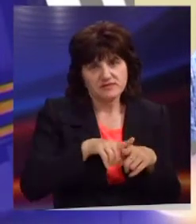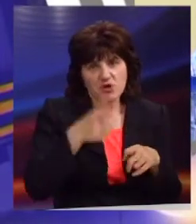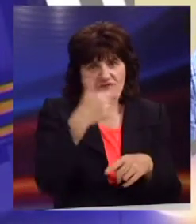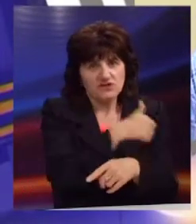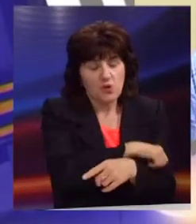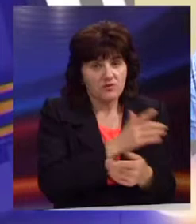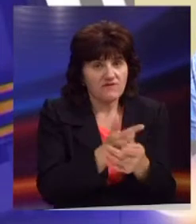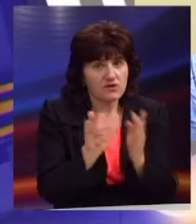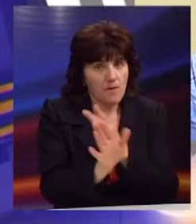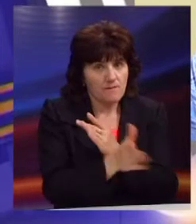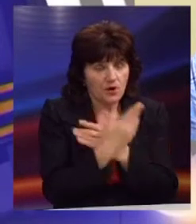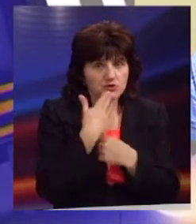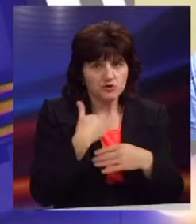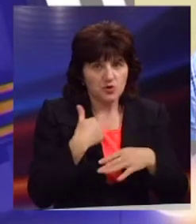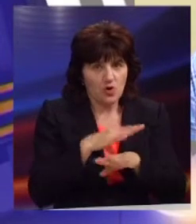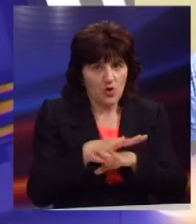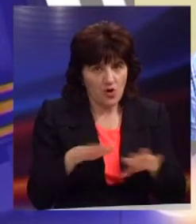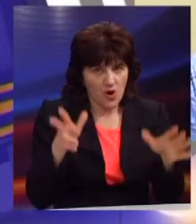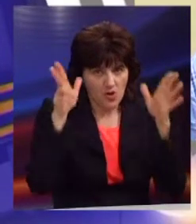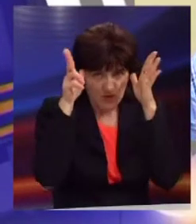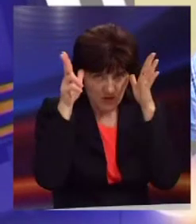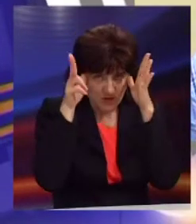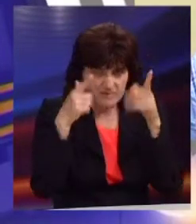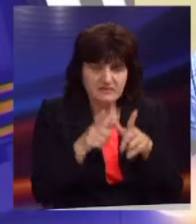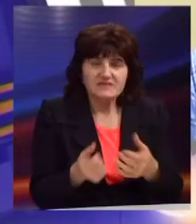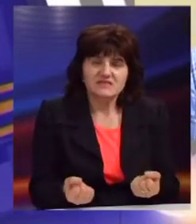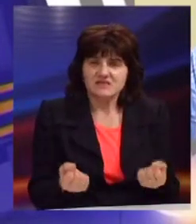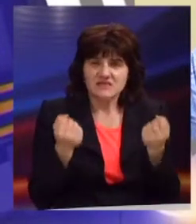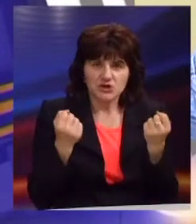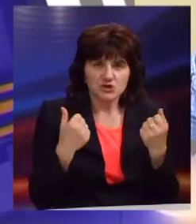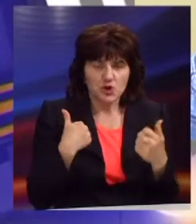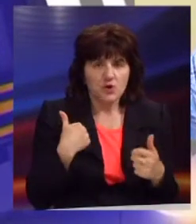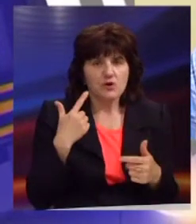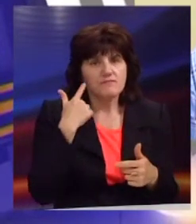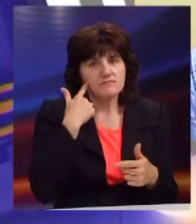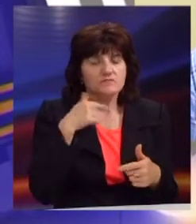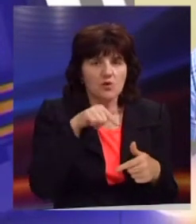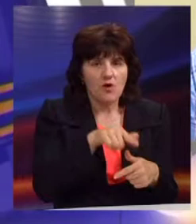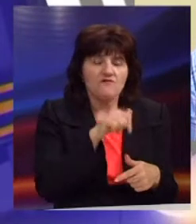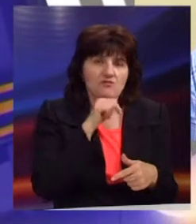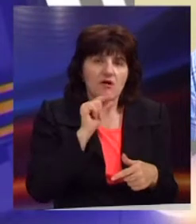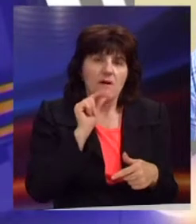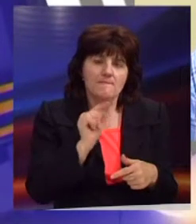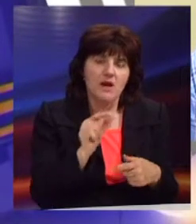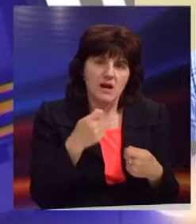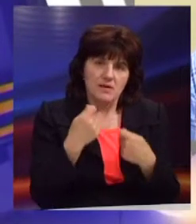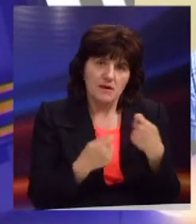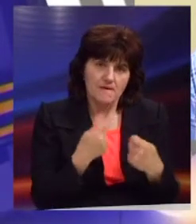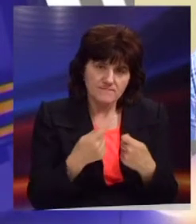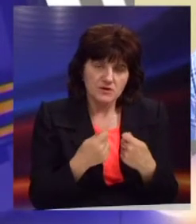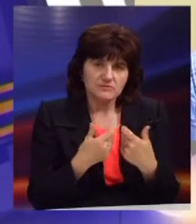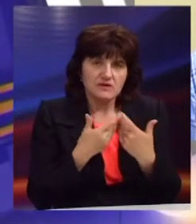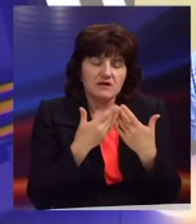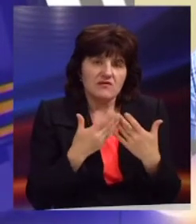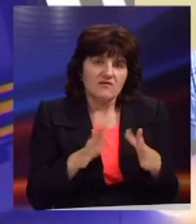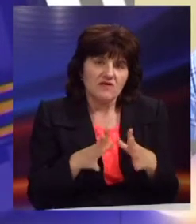školu, s obzirom da su teška vremena. Smatramo da je ovako ovaj mali gest, čak i ne smatramo da smo učinili